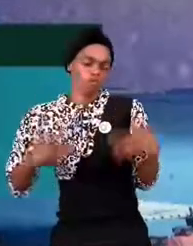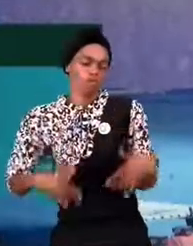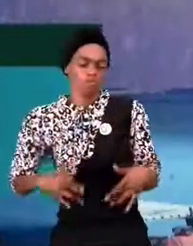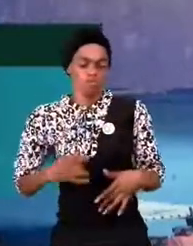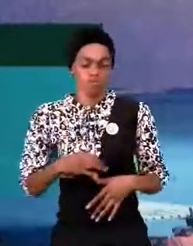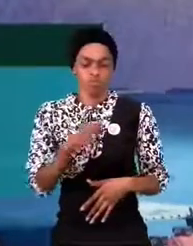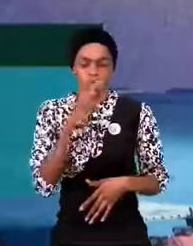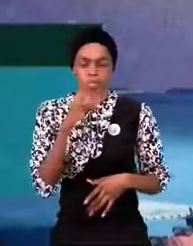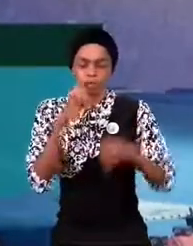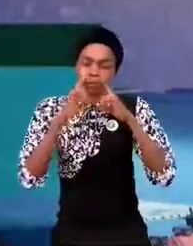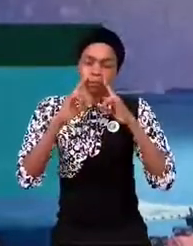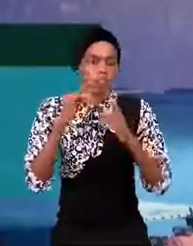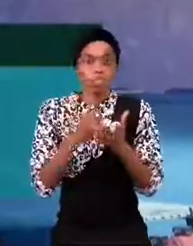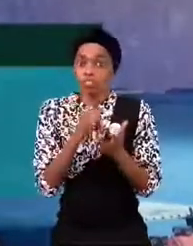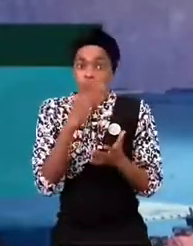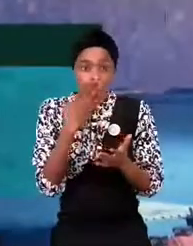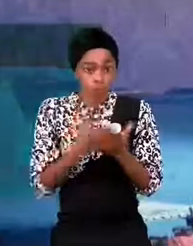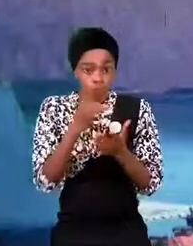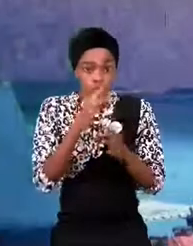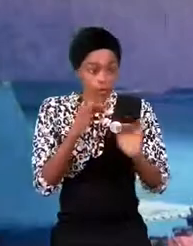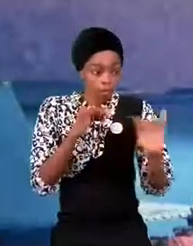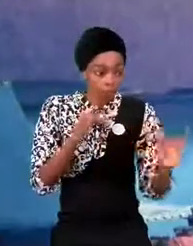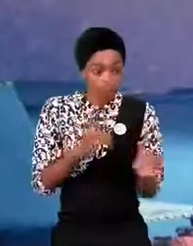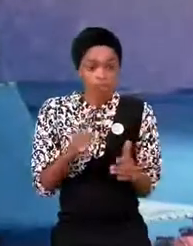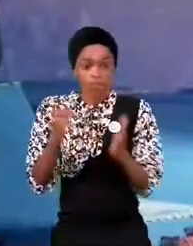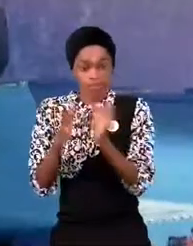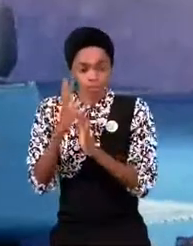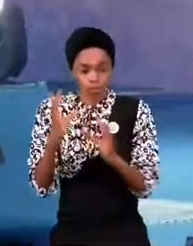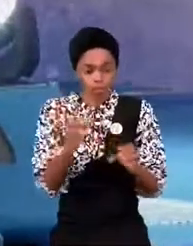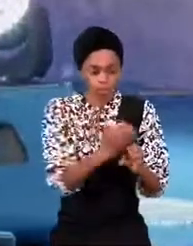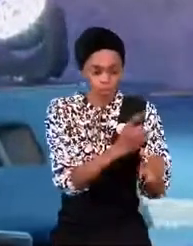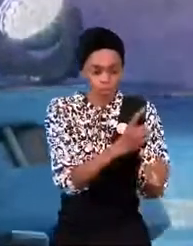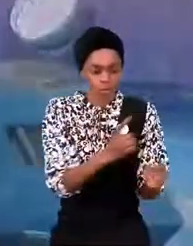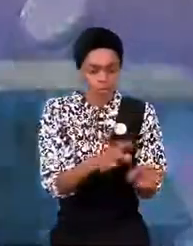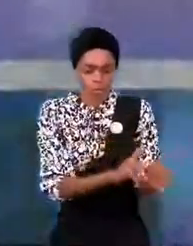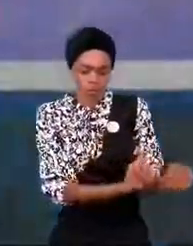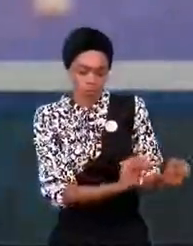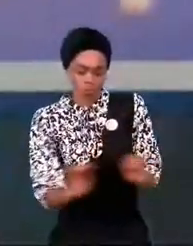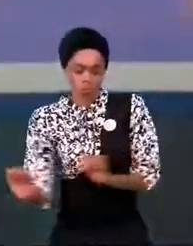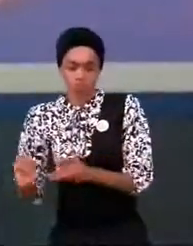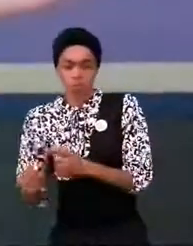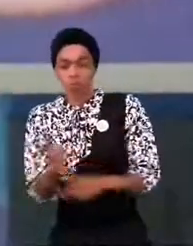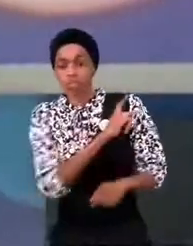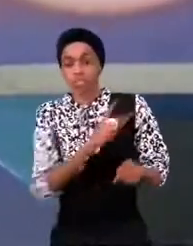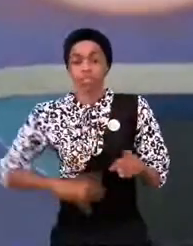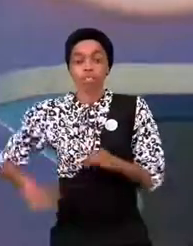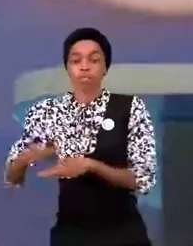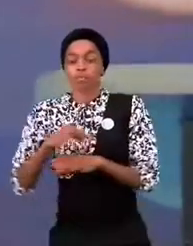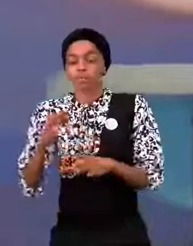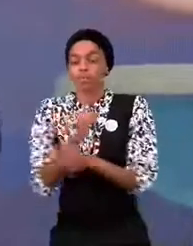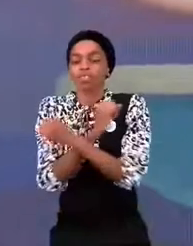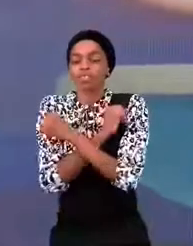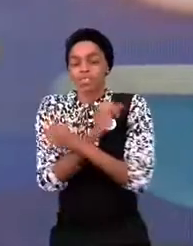Il te sortira de là-bas et il va te transporter dans le royaume de son Fils d'amour. Là où tu es emprisonné par